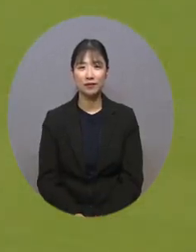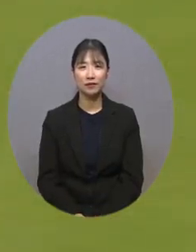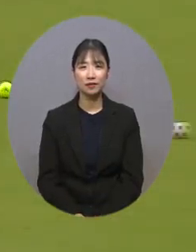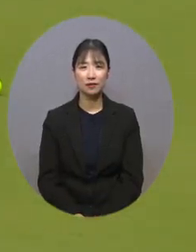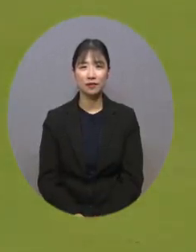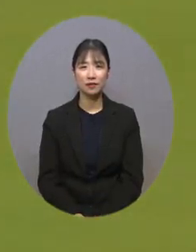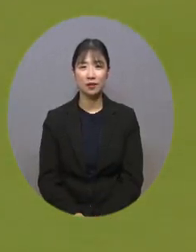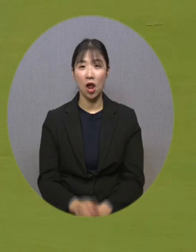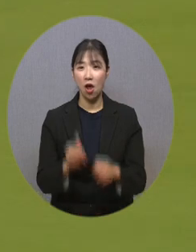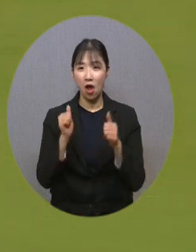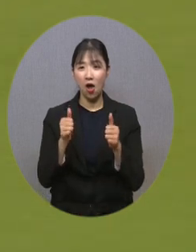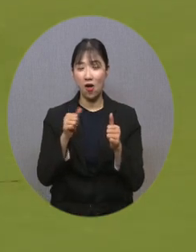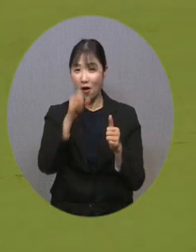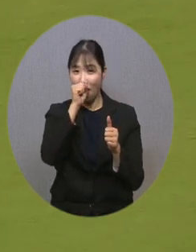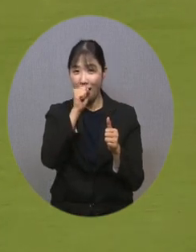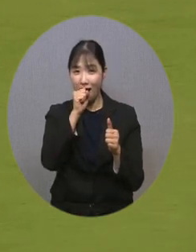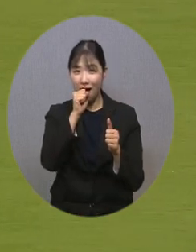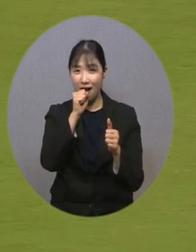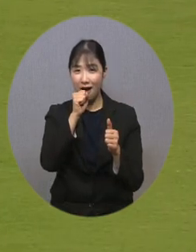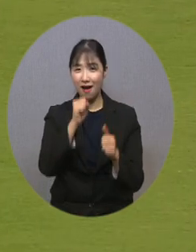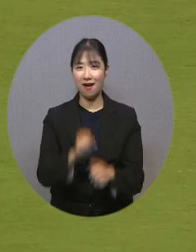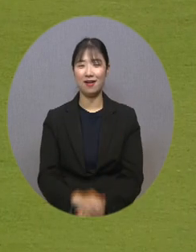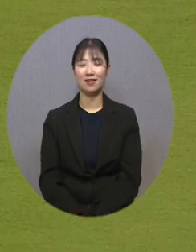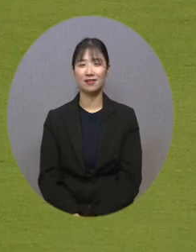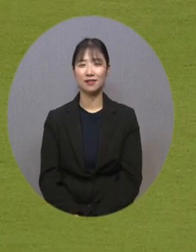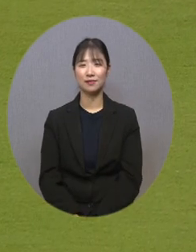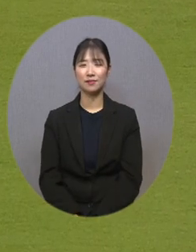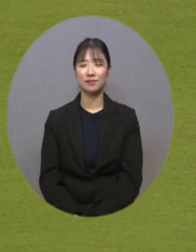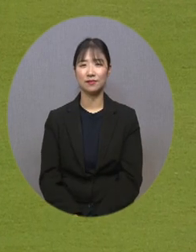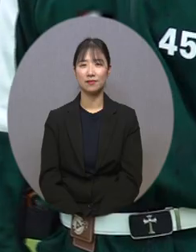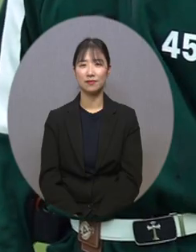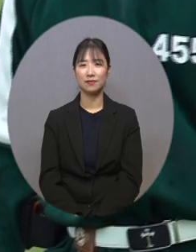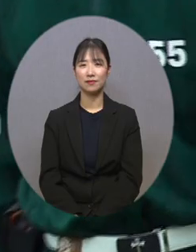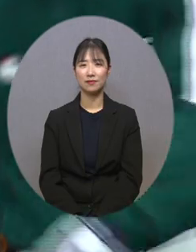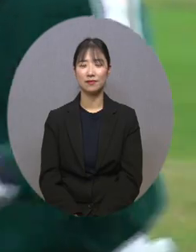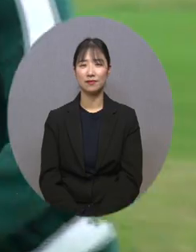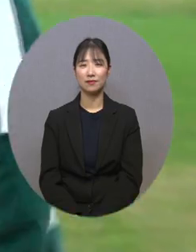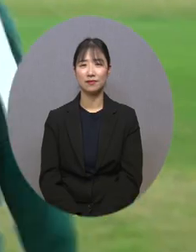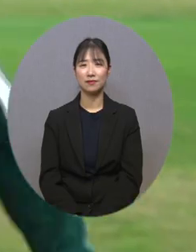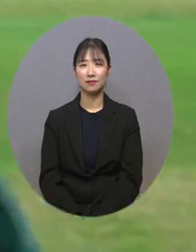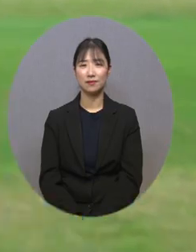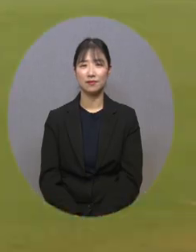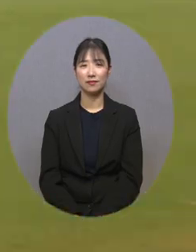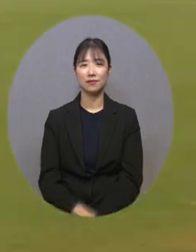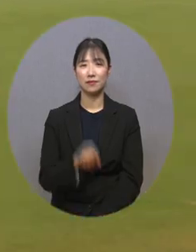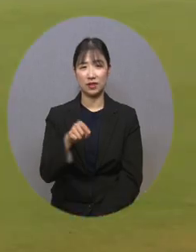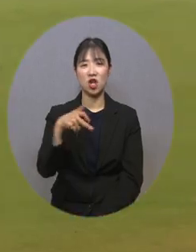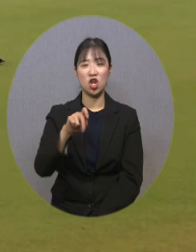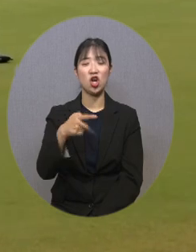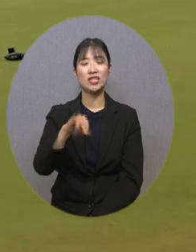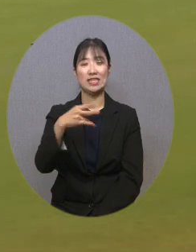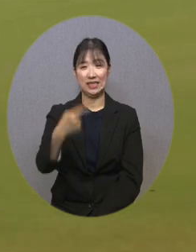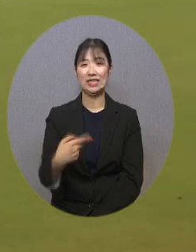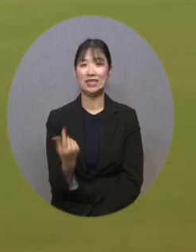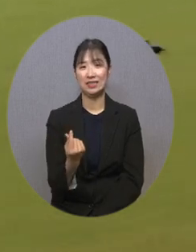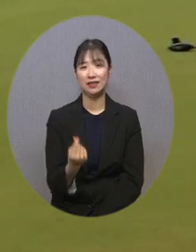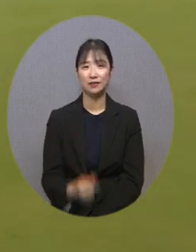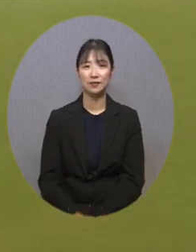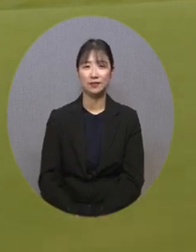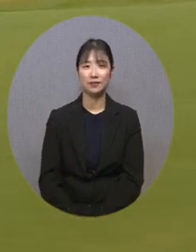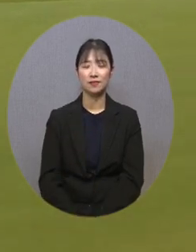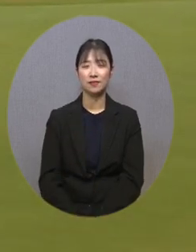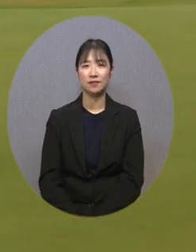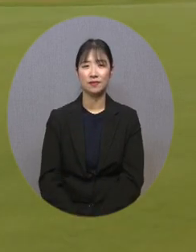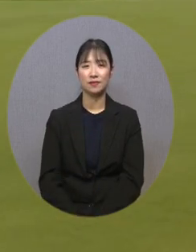어떻게 해요? 내가 좋다 서연아. 아, 좋다. 이거는 컨시드. 그쵸. 오케이 오케이. 야. 뭐